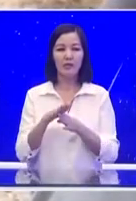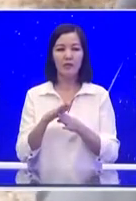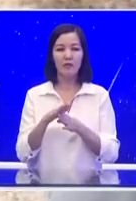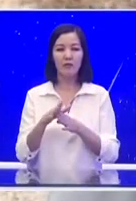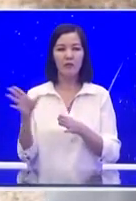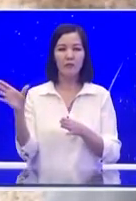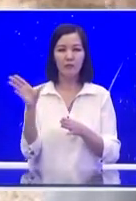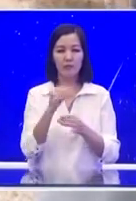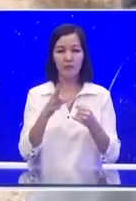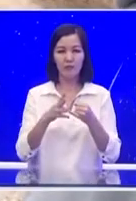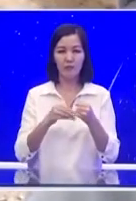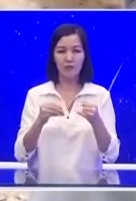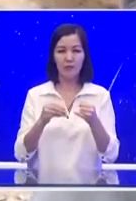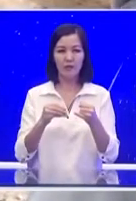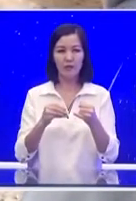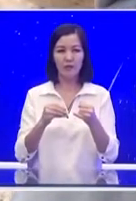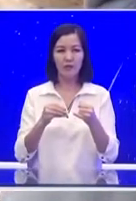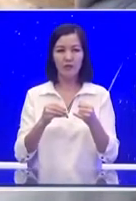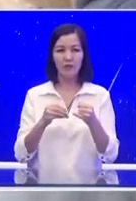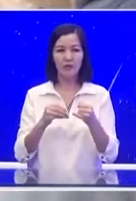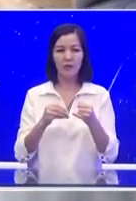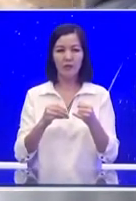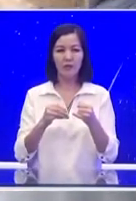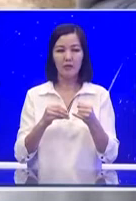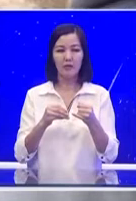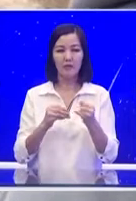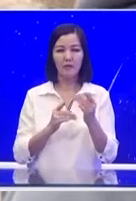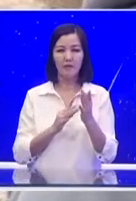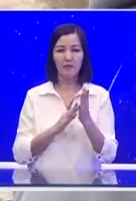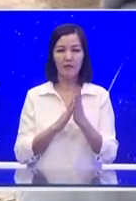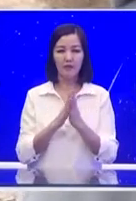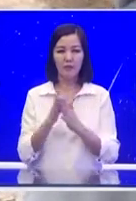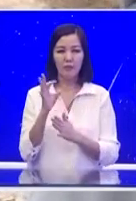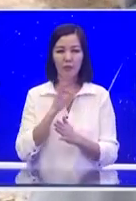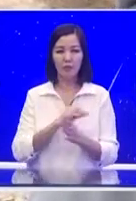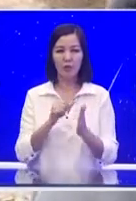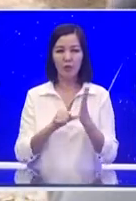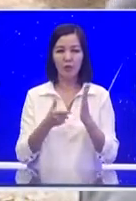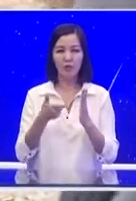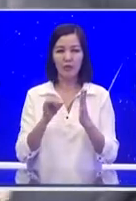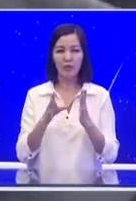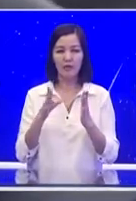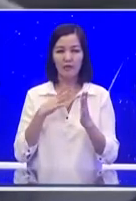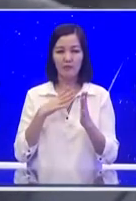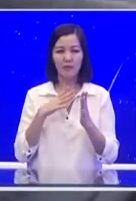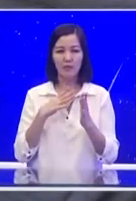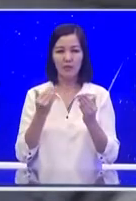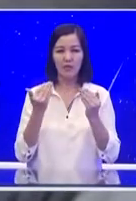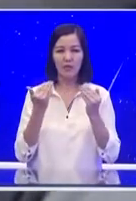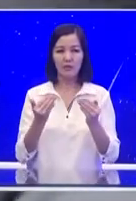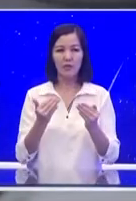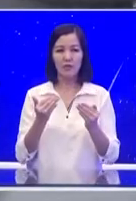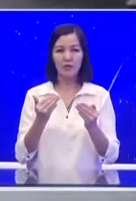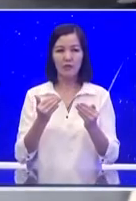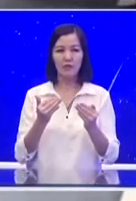всего массива 800 гектаров, освоили, получается, 600 гектаров. В данный момент мы находимся на этом поле,